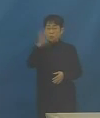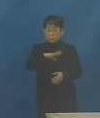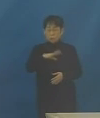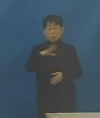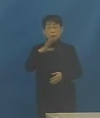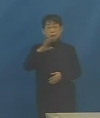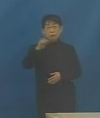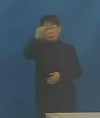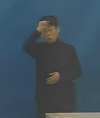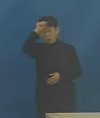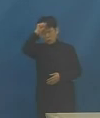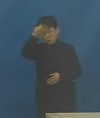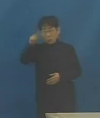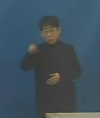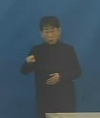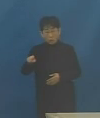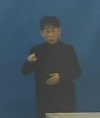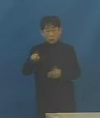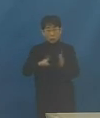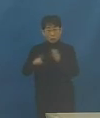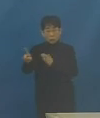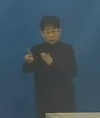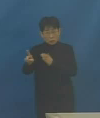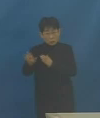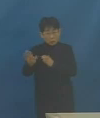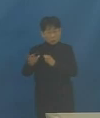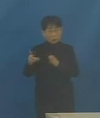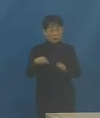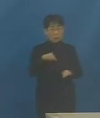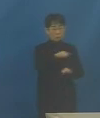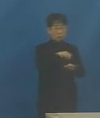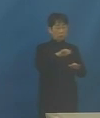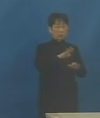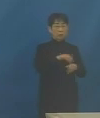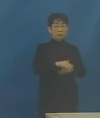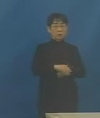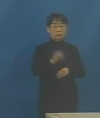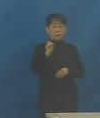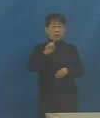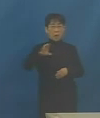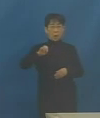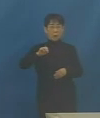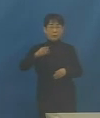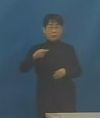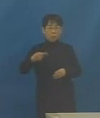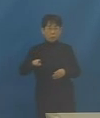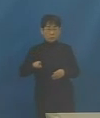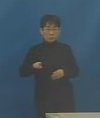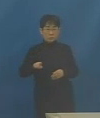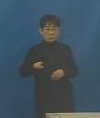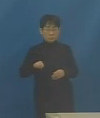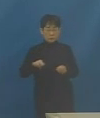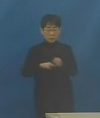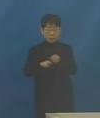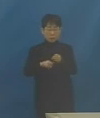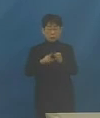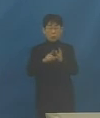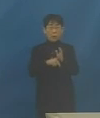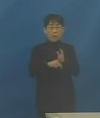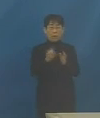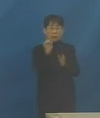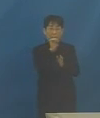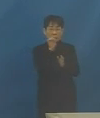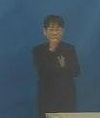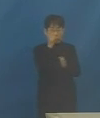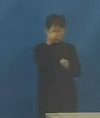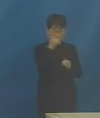があのそうではなくて何らかのサインが出るのがオミクロン株であって従来とちょっと違うと